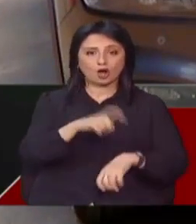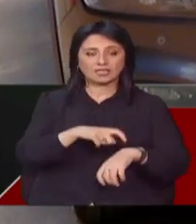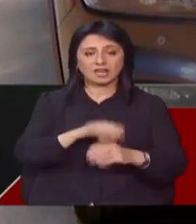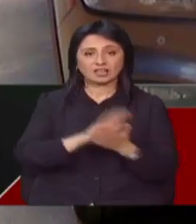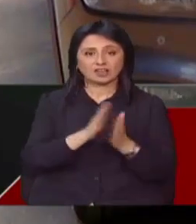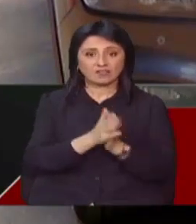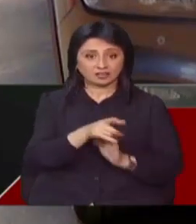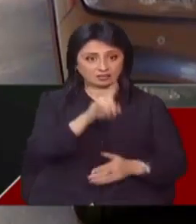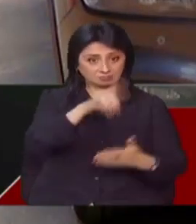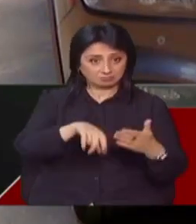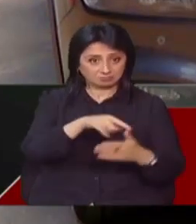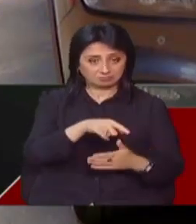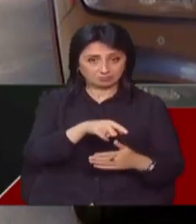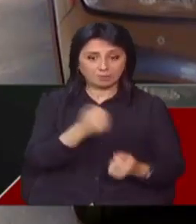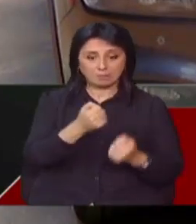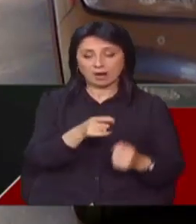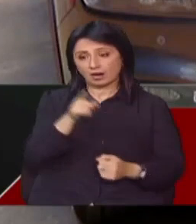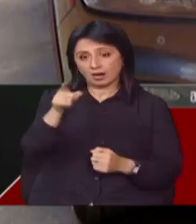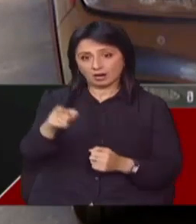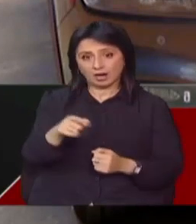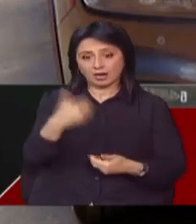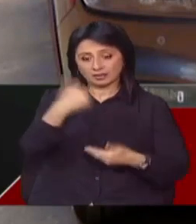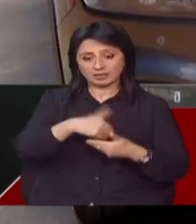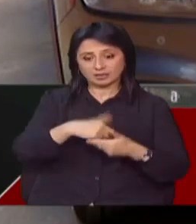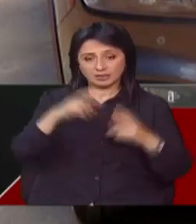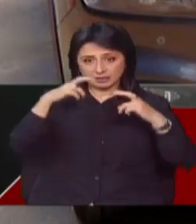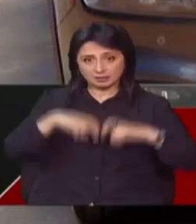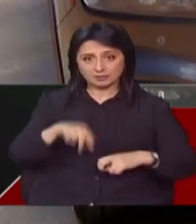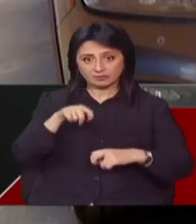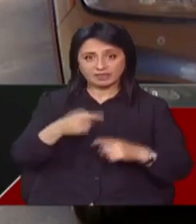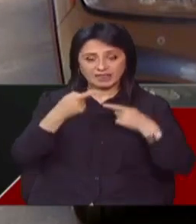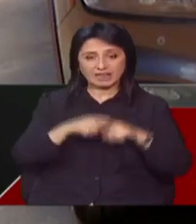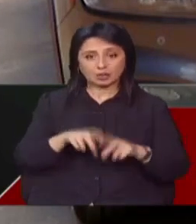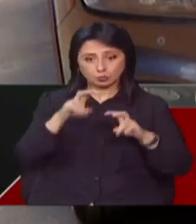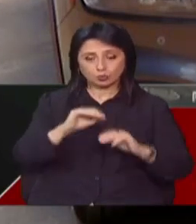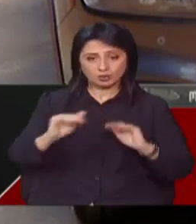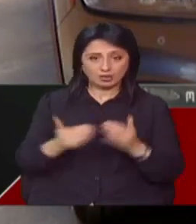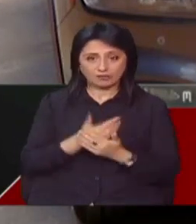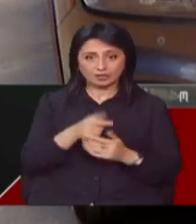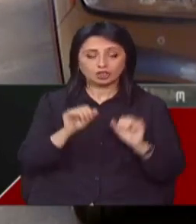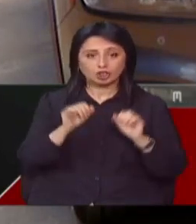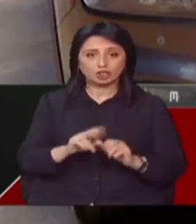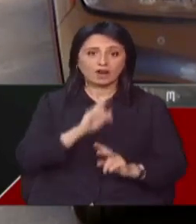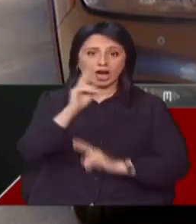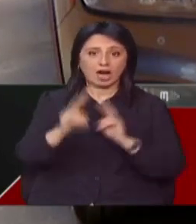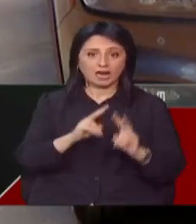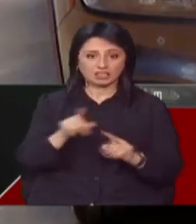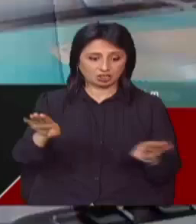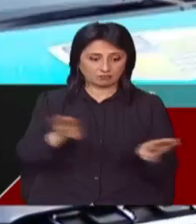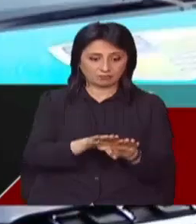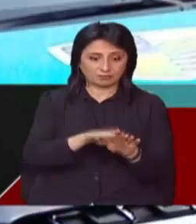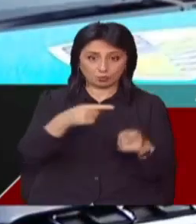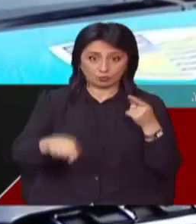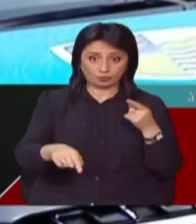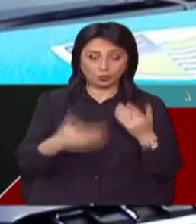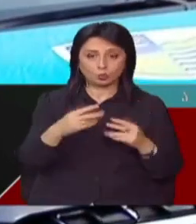ვადა, იმისთვის რომ მიიყვანოს ავტომობილი PTI ცენტრში და გადაამოწმოს თავიდან და ამის შემდეგ შეუძლია გაასაჩიროს ეს გამოწერილი ჯარიმა.